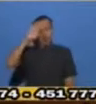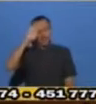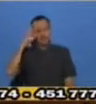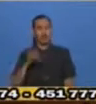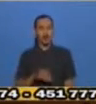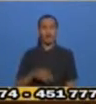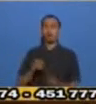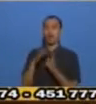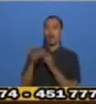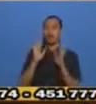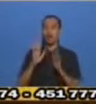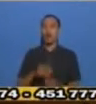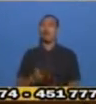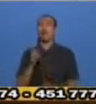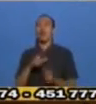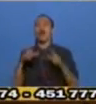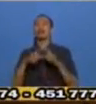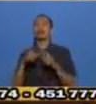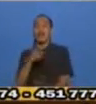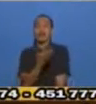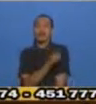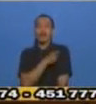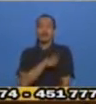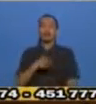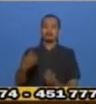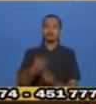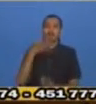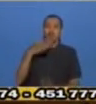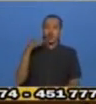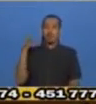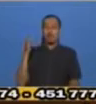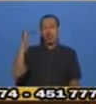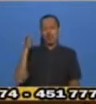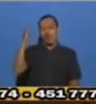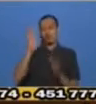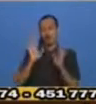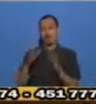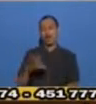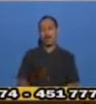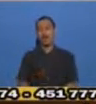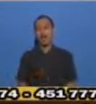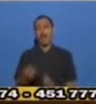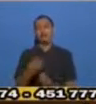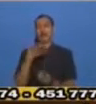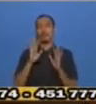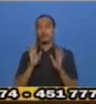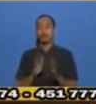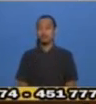konfirmasi nih ke Bu Dokter nih. Tapi sebenarnya manfaat dari semua vaksin yang sudah didistribusikan di DIY itu sama ya Bu ya?